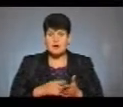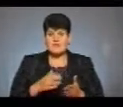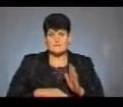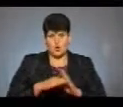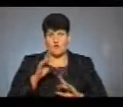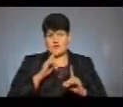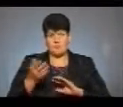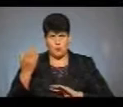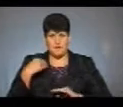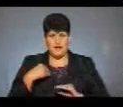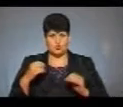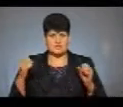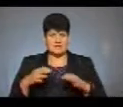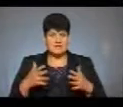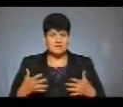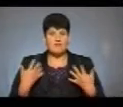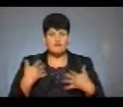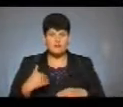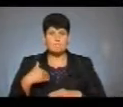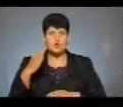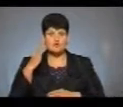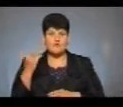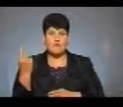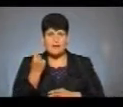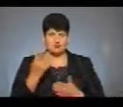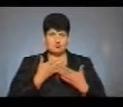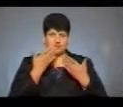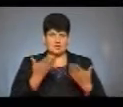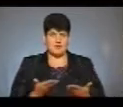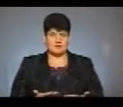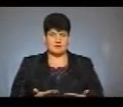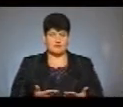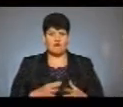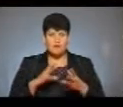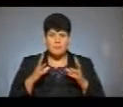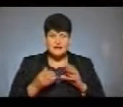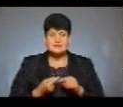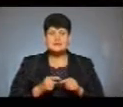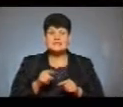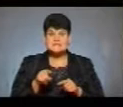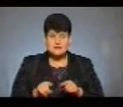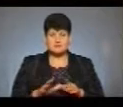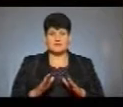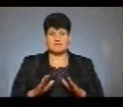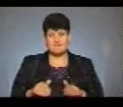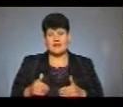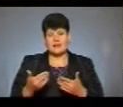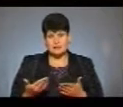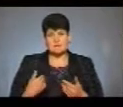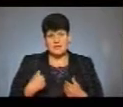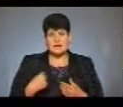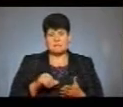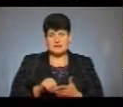Рада попереднього скликання його вже проголосувала у першому читанні. В принципі, з цим варіантом ми, як представники